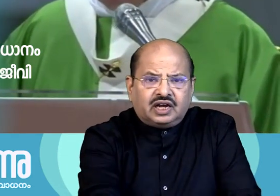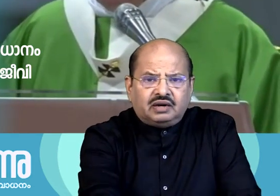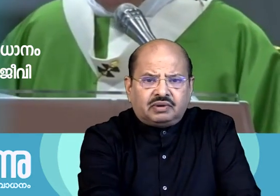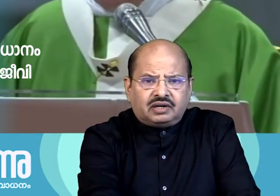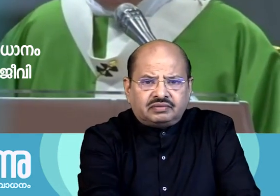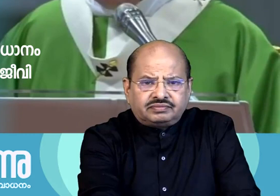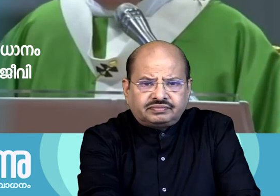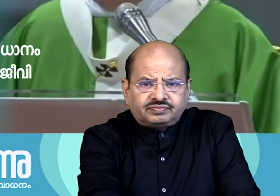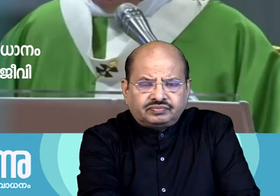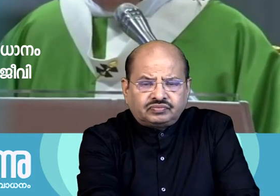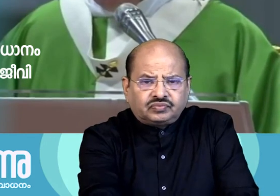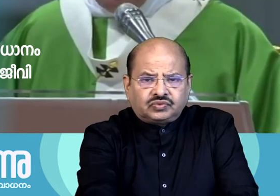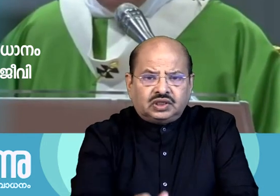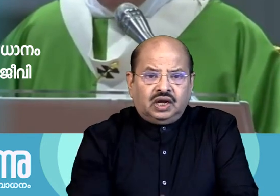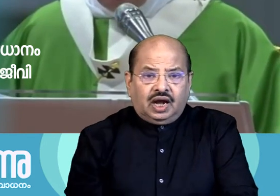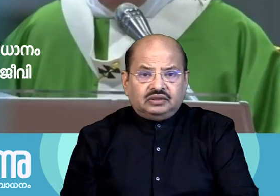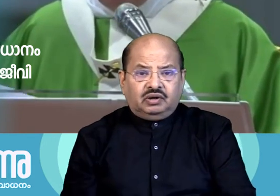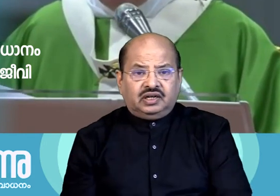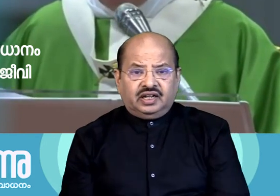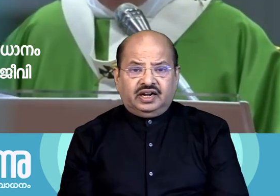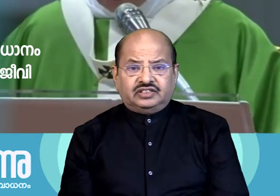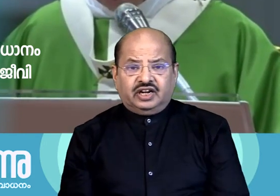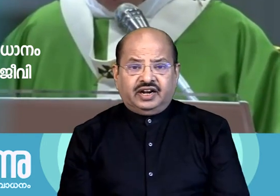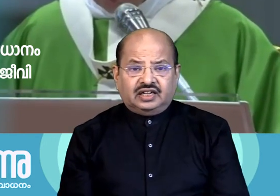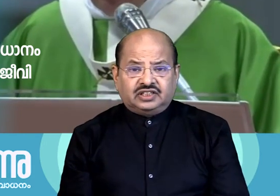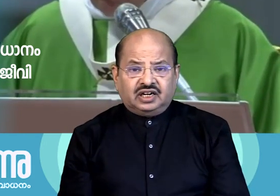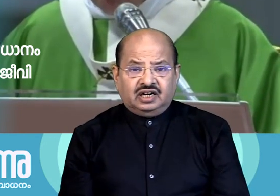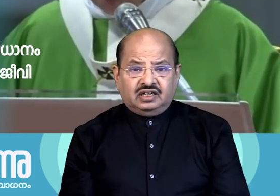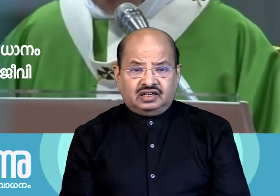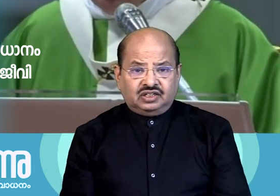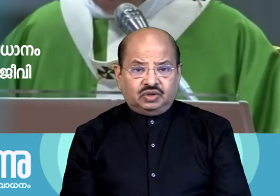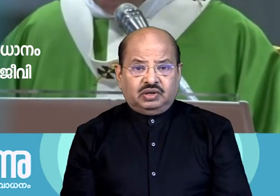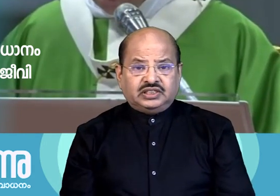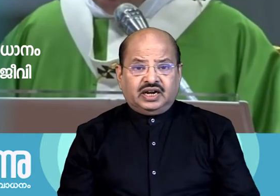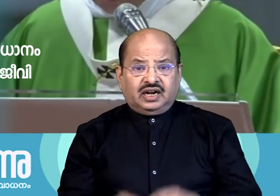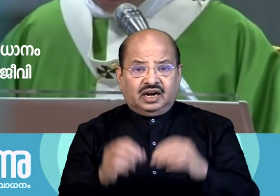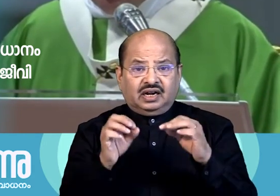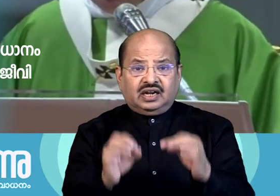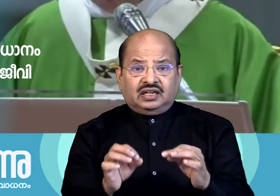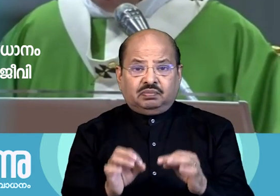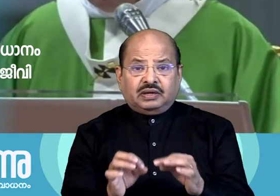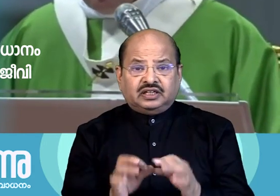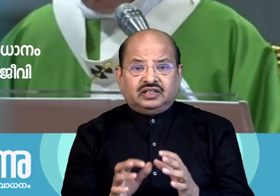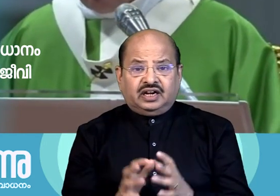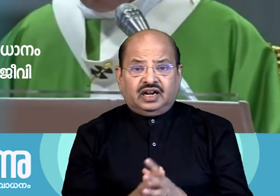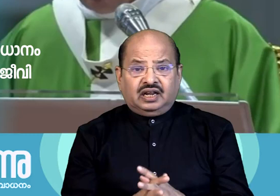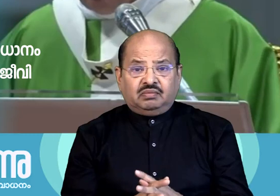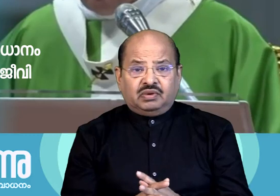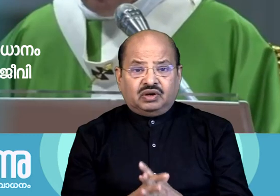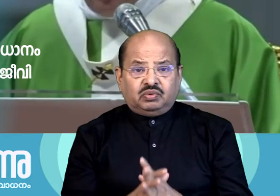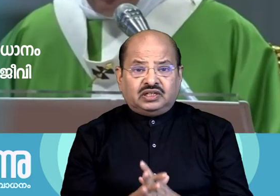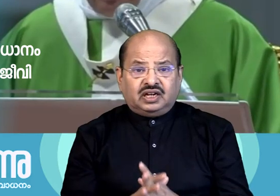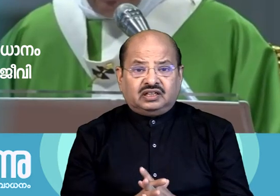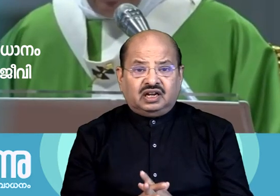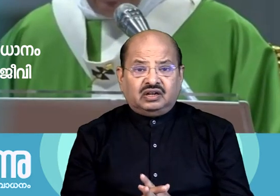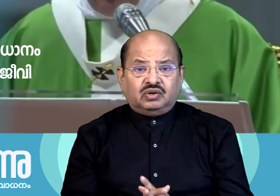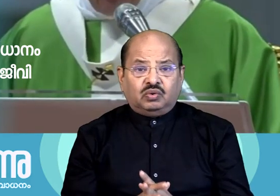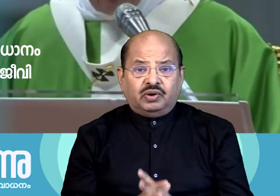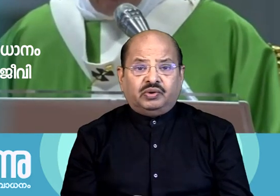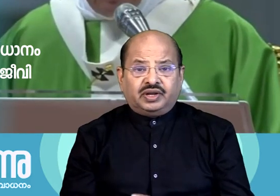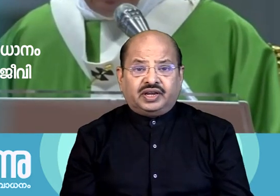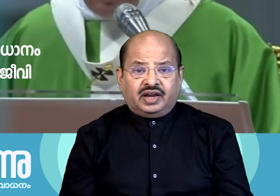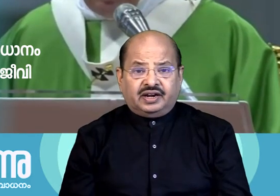വളരെ വിശാലമാണ്. അതുകൊണ്ട് തന്നെ ചില രാജ്യങ്ങൾ യുവജനങ്ങൾ എന്ന പദം തന്നെ